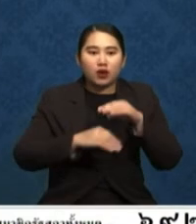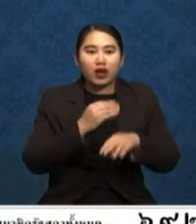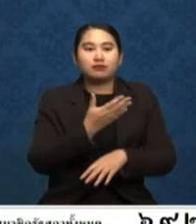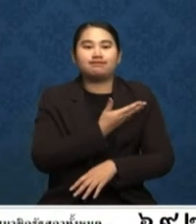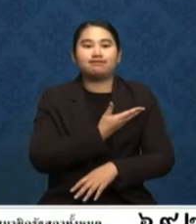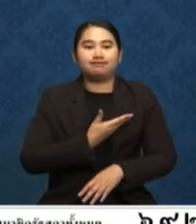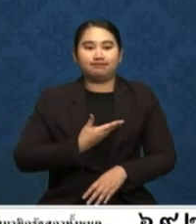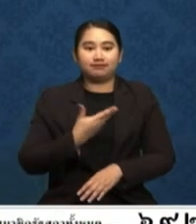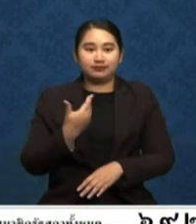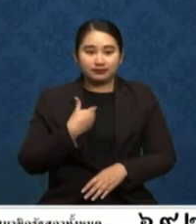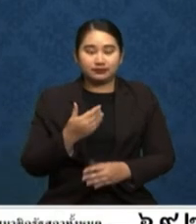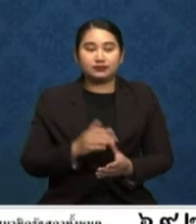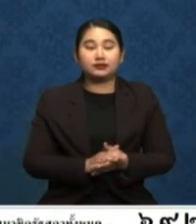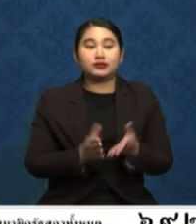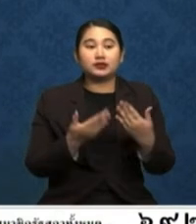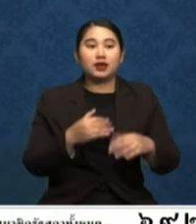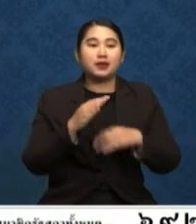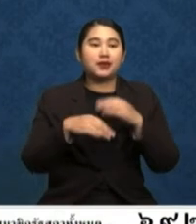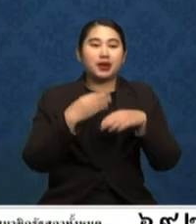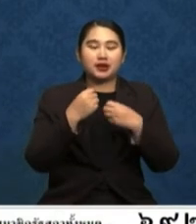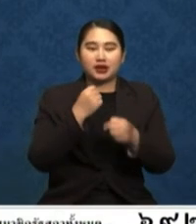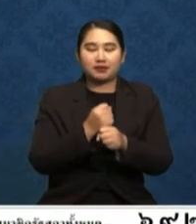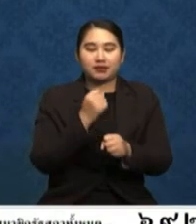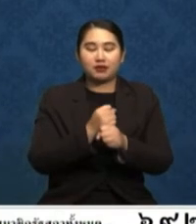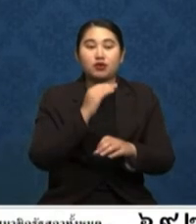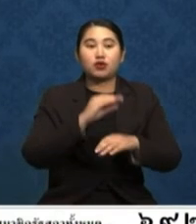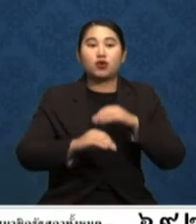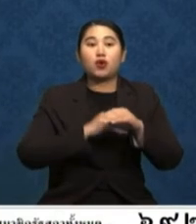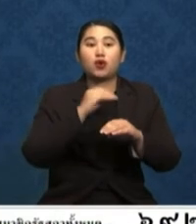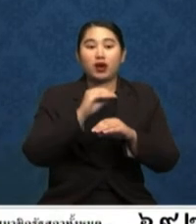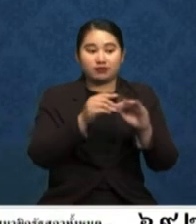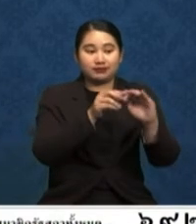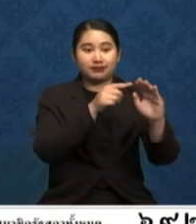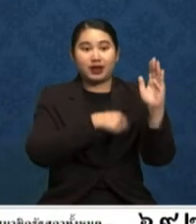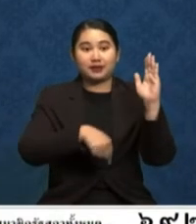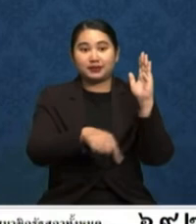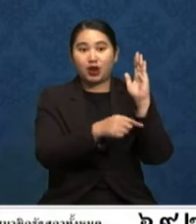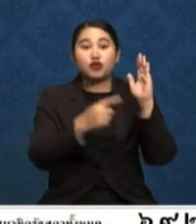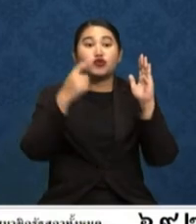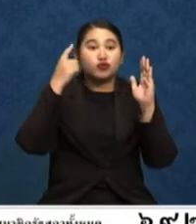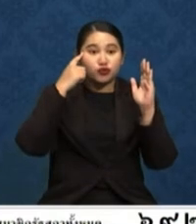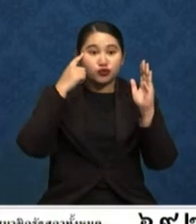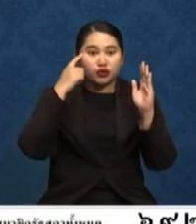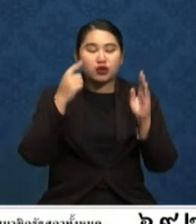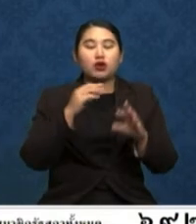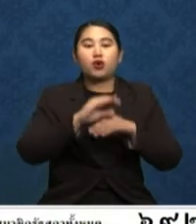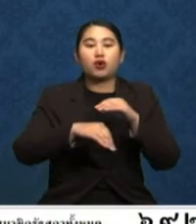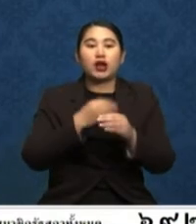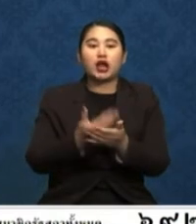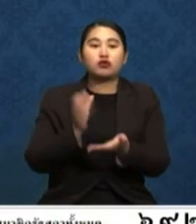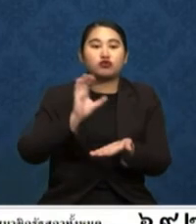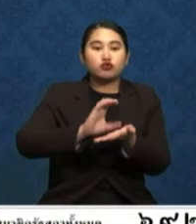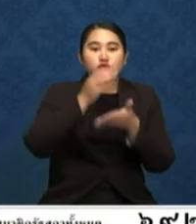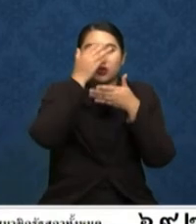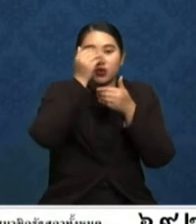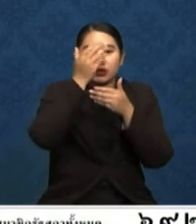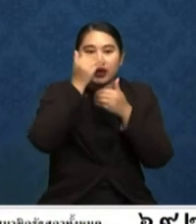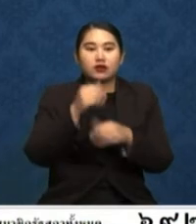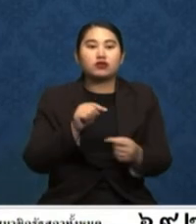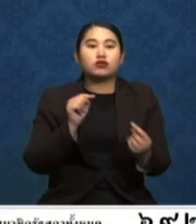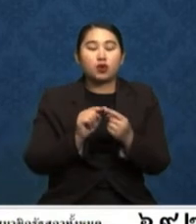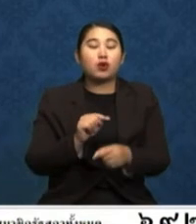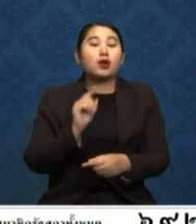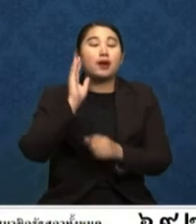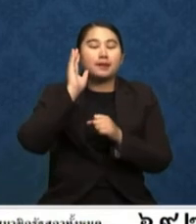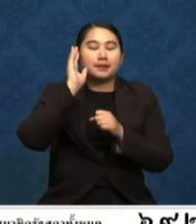นี้ความคืบหน้าเดียวของโครงการ Landที่เรารู้ว่ามีนักลงทุนมาสนใจเนี่ยเรารู้จากปากคุณทักษิณ